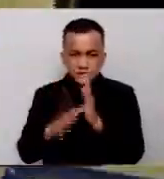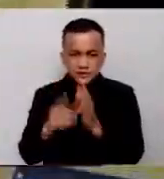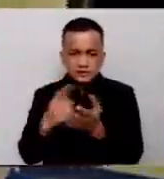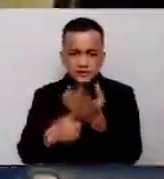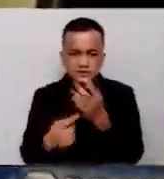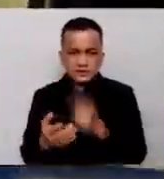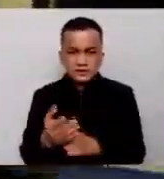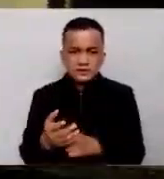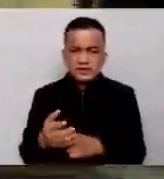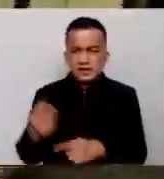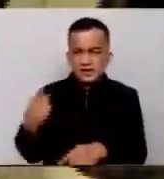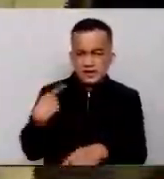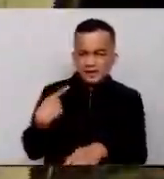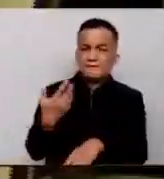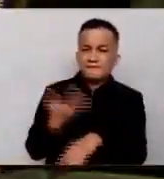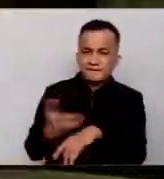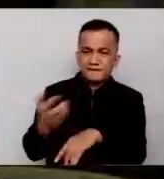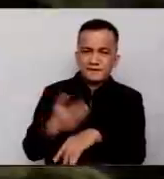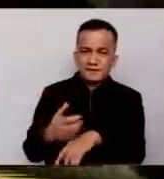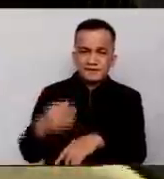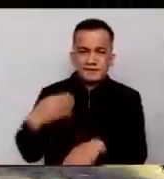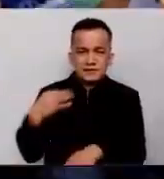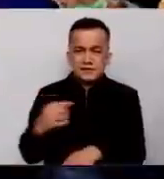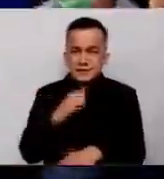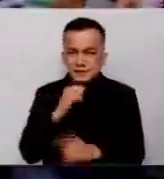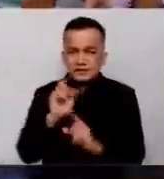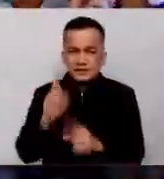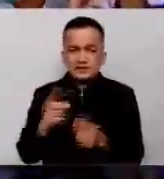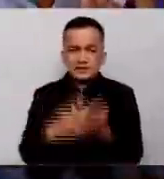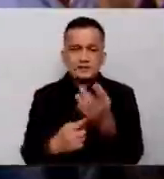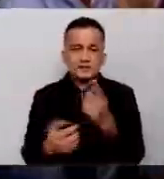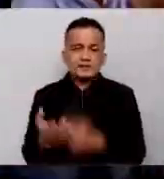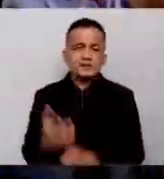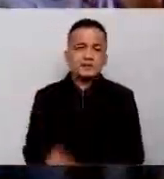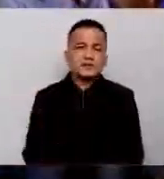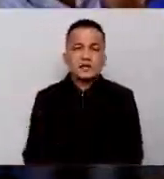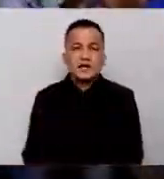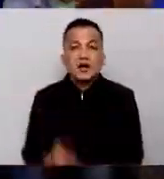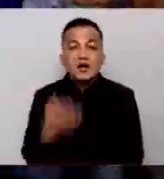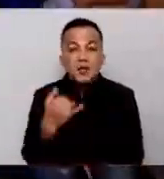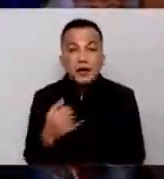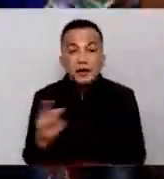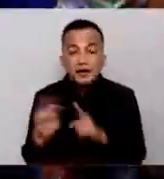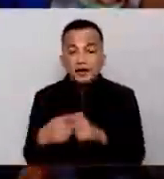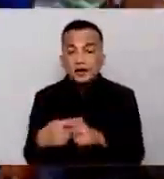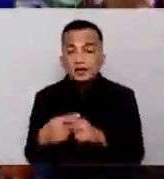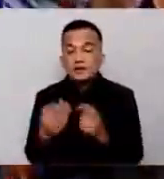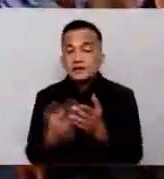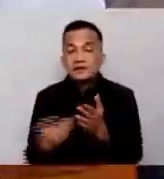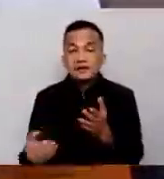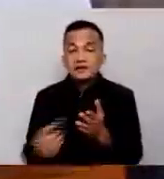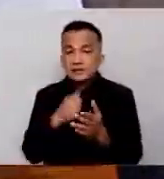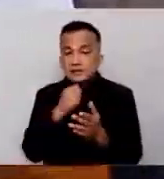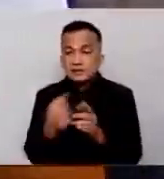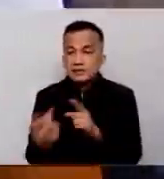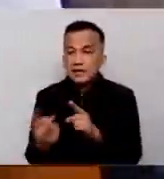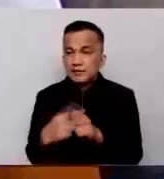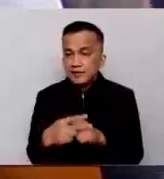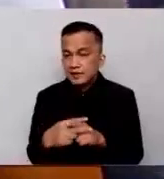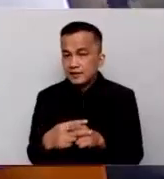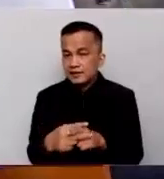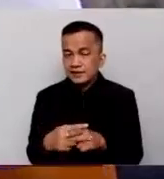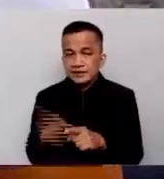nagpatutsada sa kandidatong hindi umaattend sa mga debate. Bakit ko i-hire ang isang bagay na hindi naman nag-a-apply? Hindi naman siya